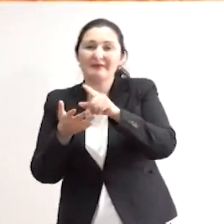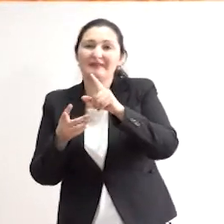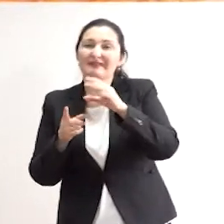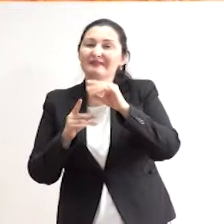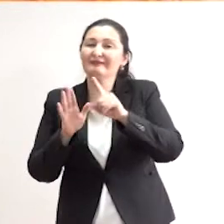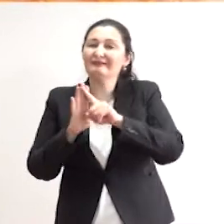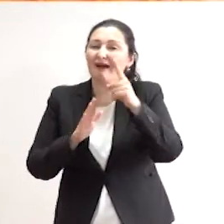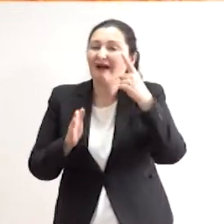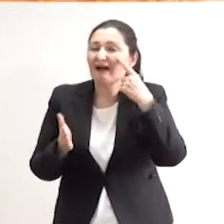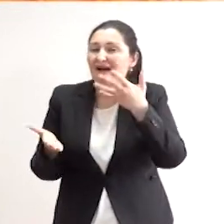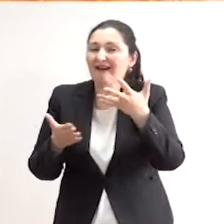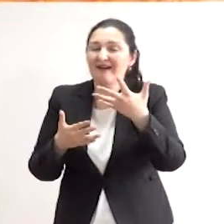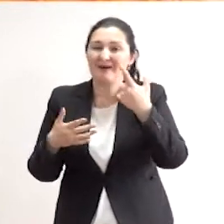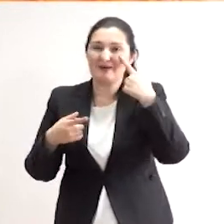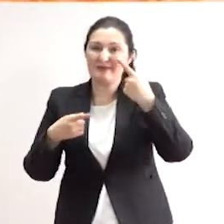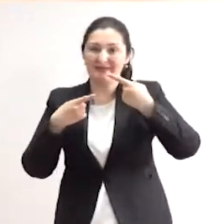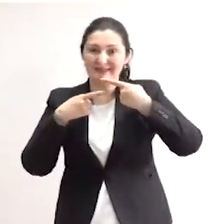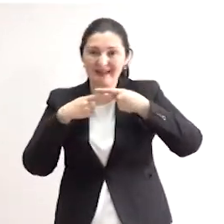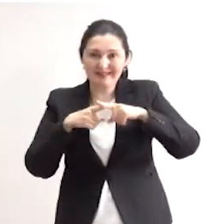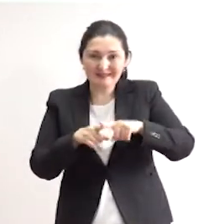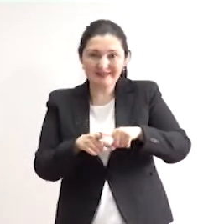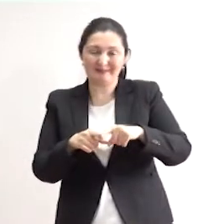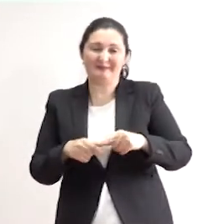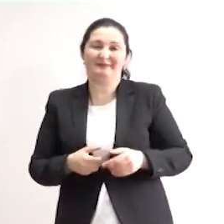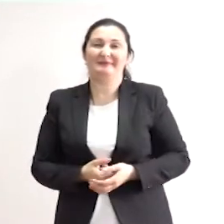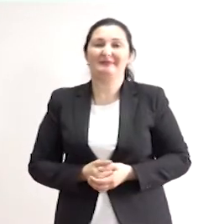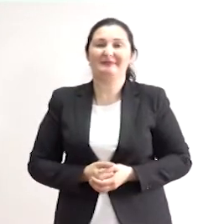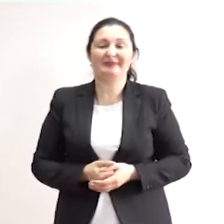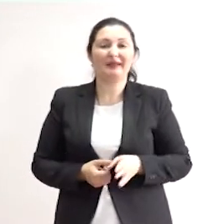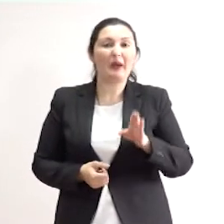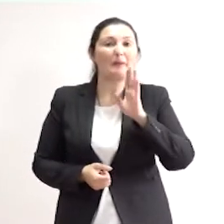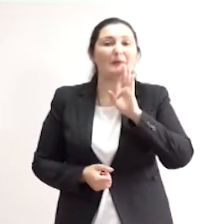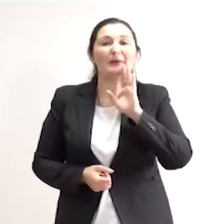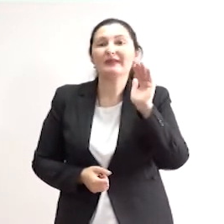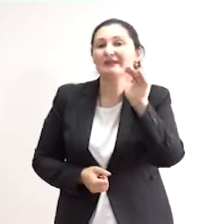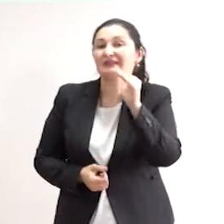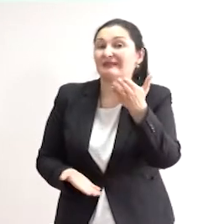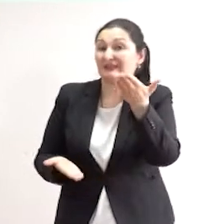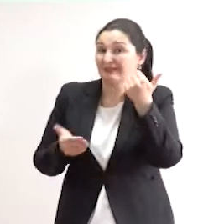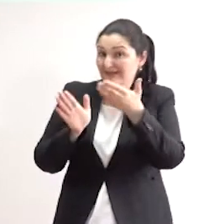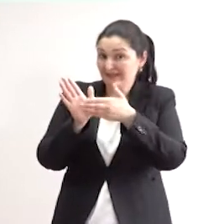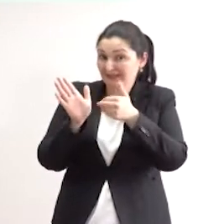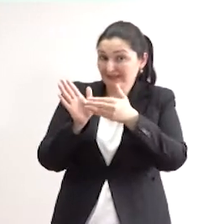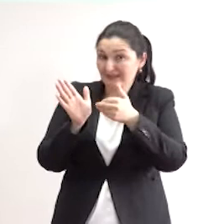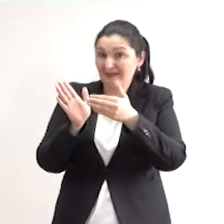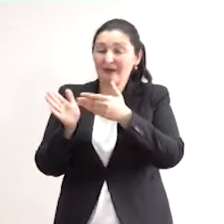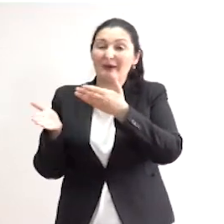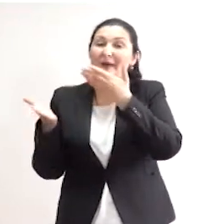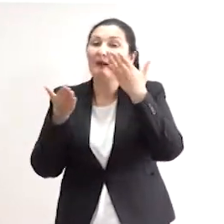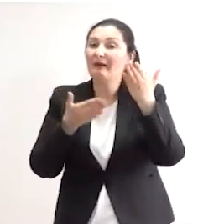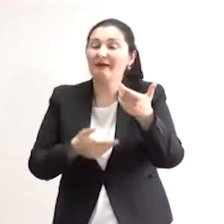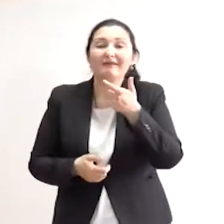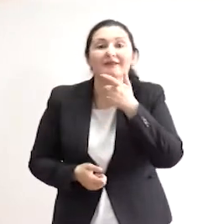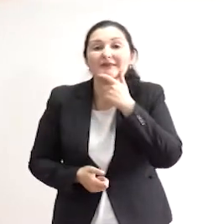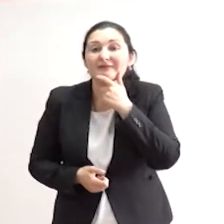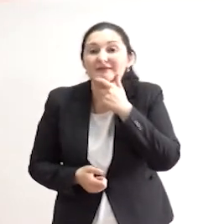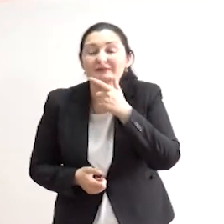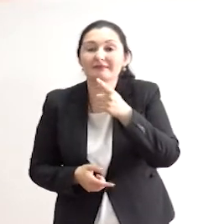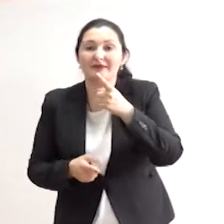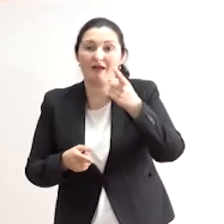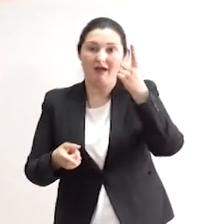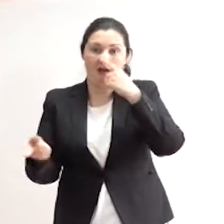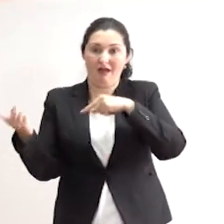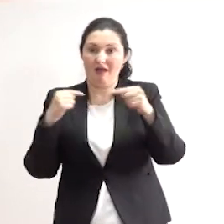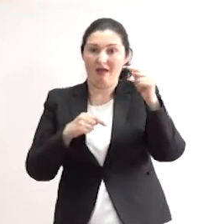پاره برید و به تقسیمچه گذاشت مادرش او را جیغ زد او به بیرون نگاه کرد برگشته